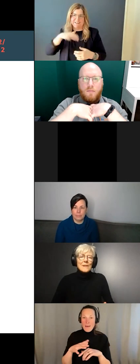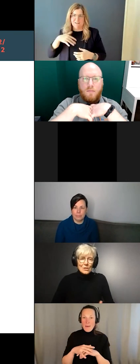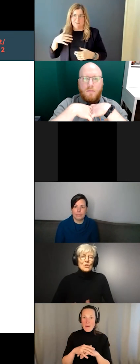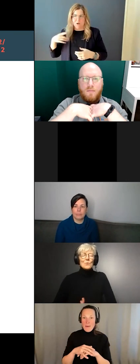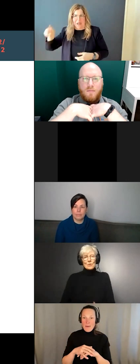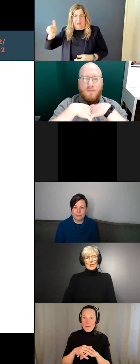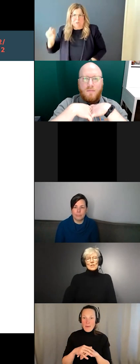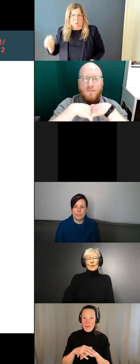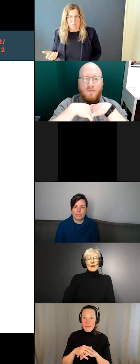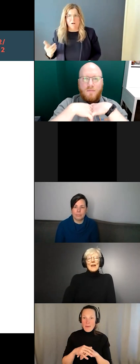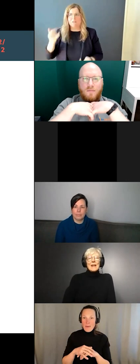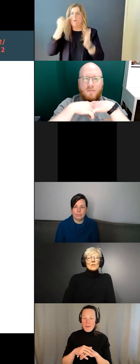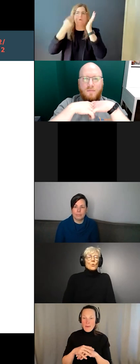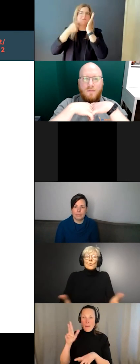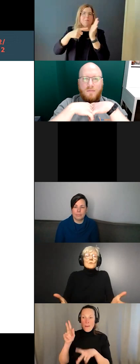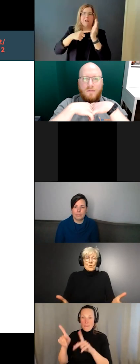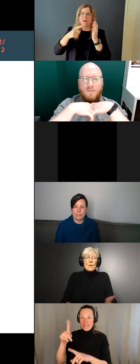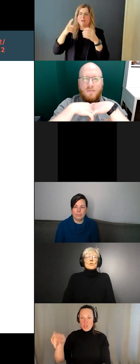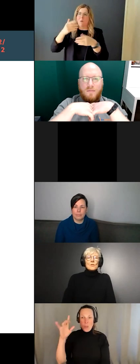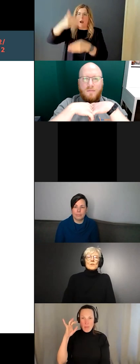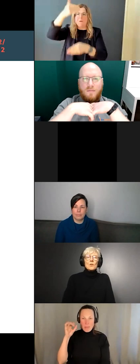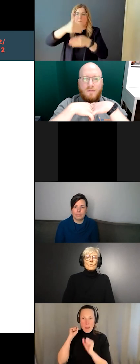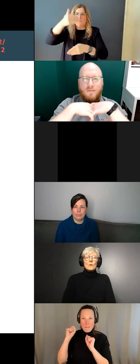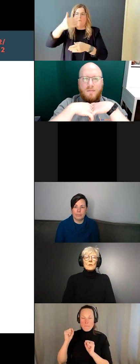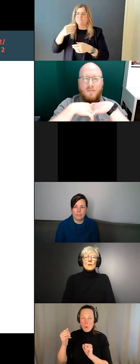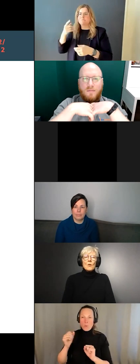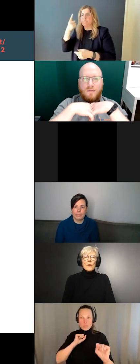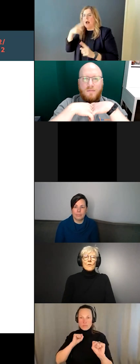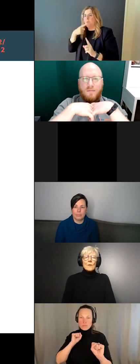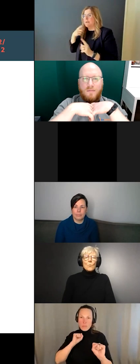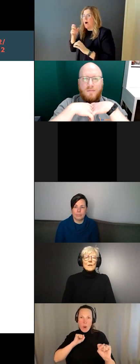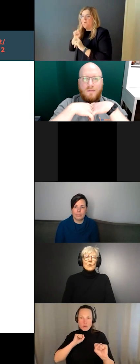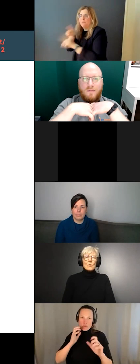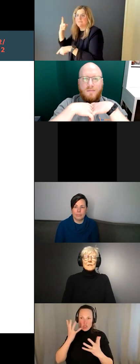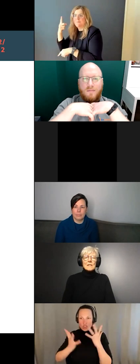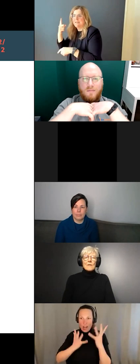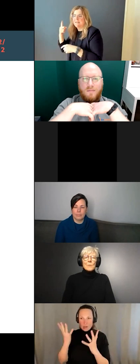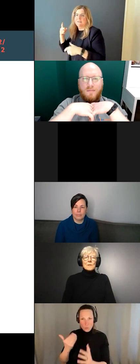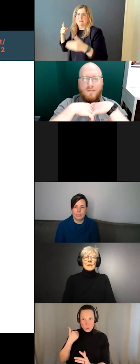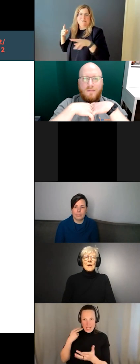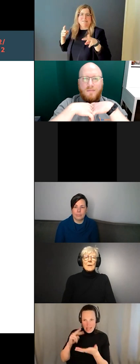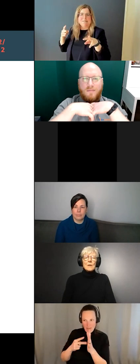Je sais que vous avez la possibilité d'utiliser des gestes, donc servez-vous-en. Si vous